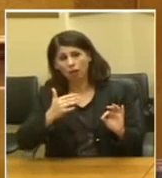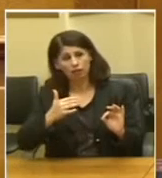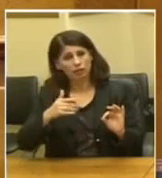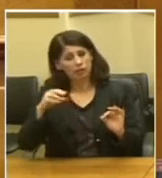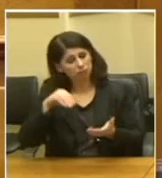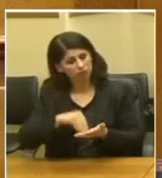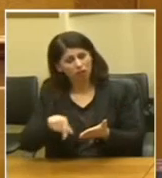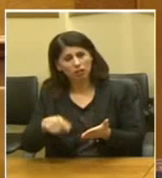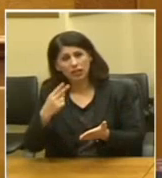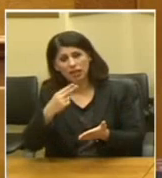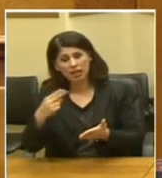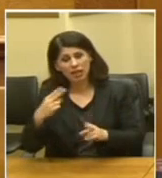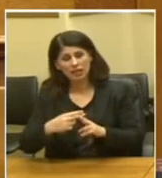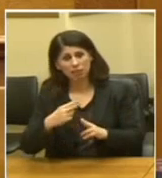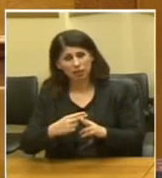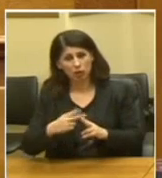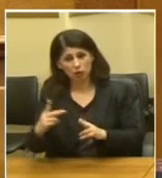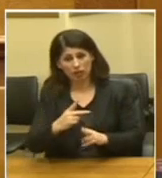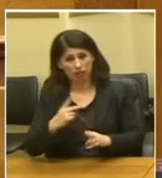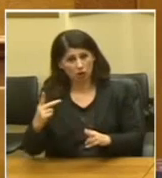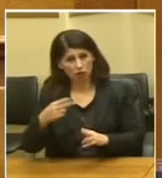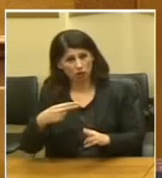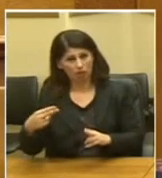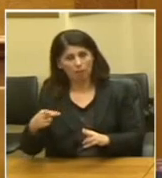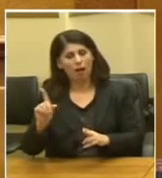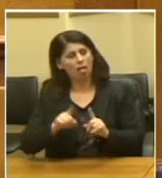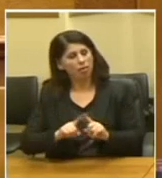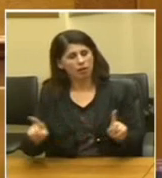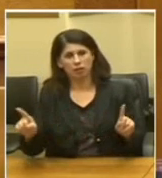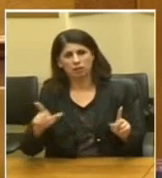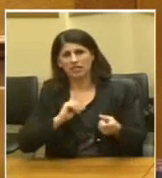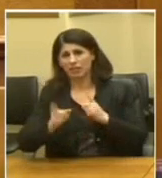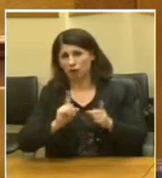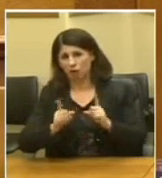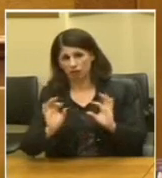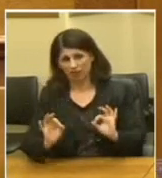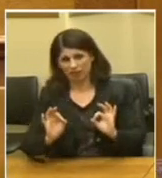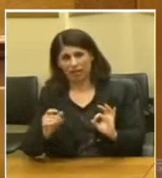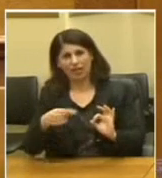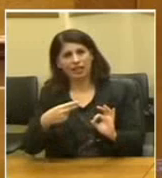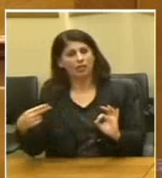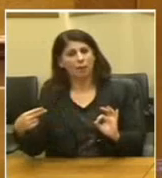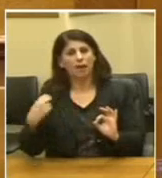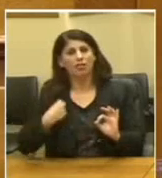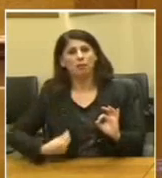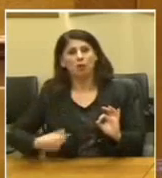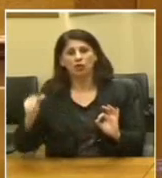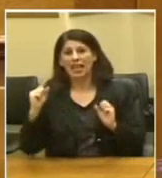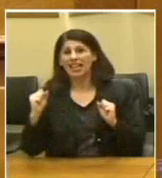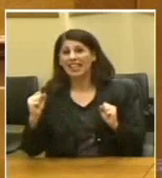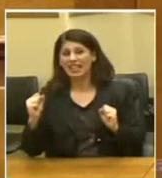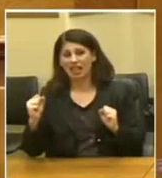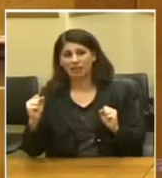ένα κρίσιμο κοινωνικό θέμα, δεν έχει σχέση με τη συμφωνία βεβαίως, έχει θέμα με τη δημόσια υγεία